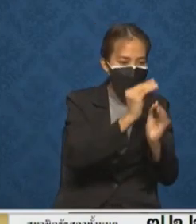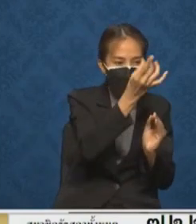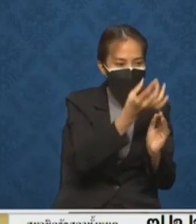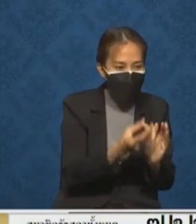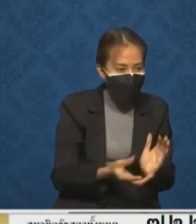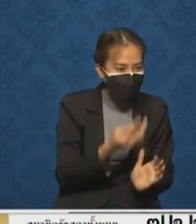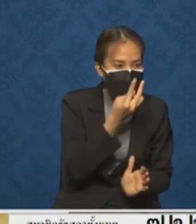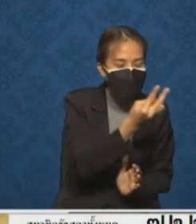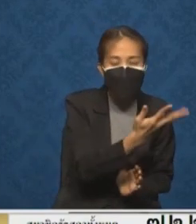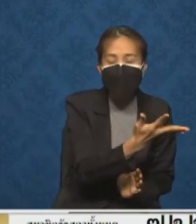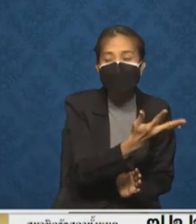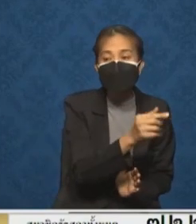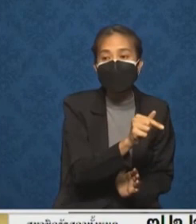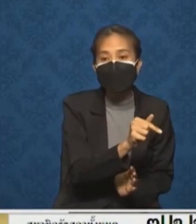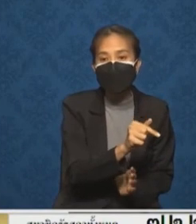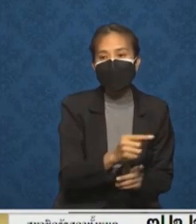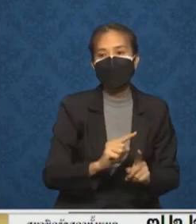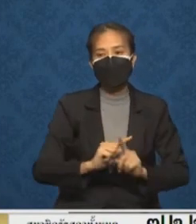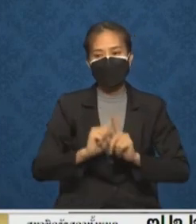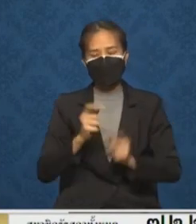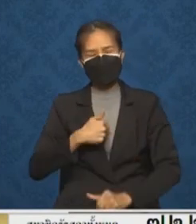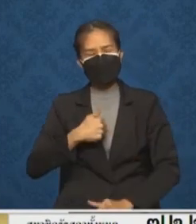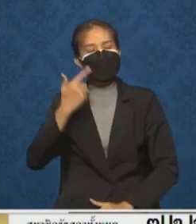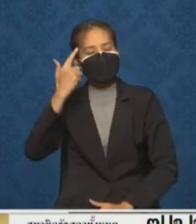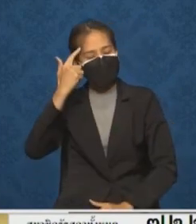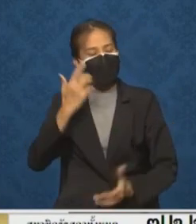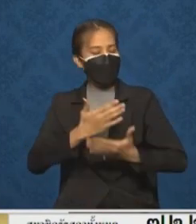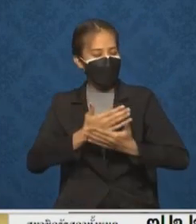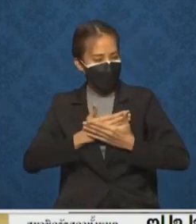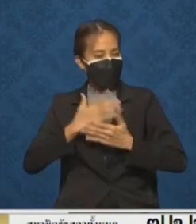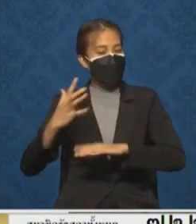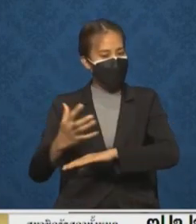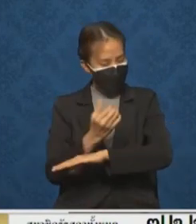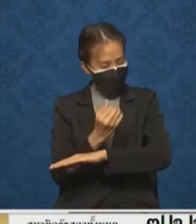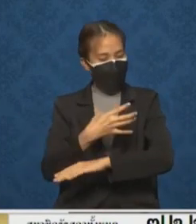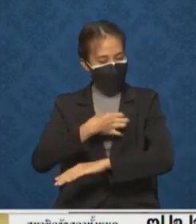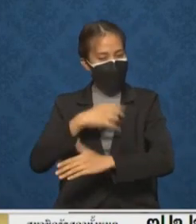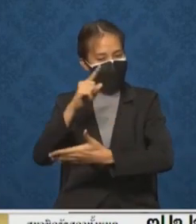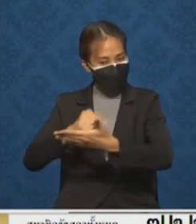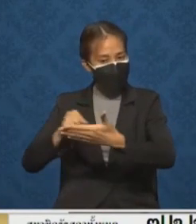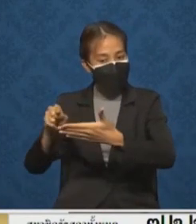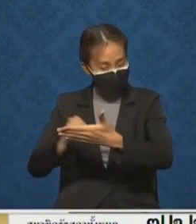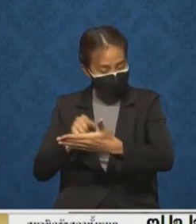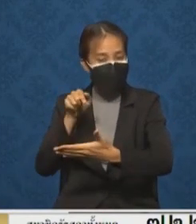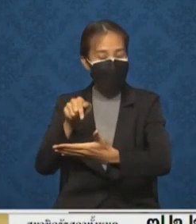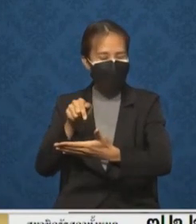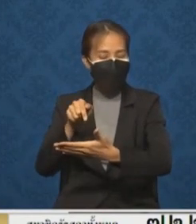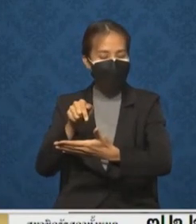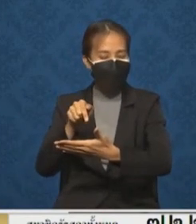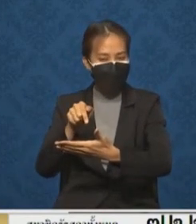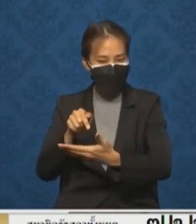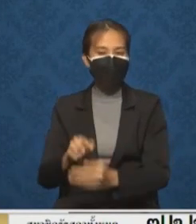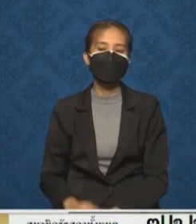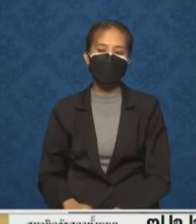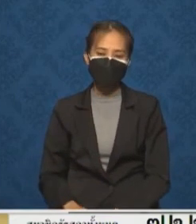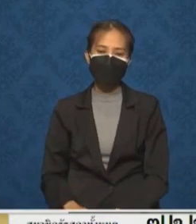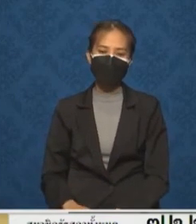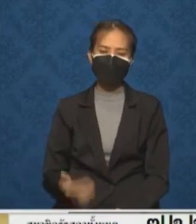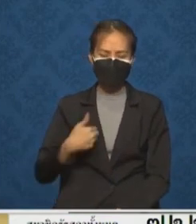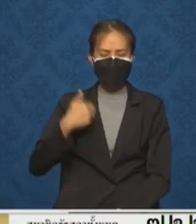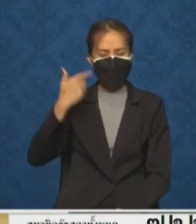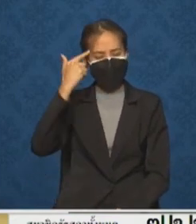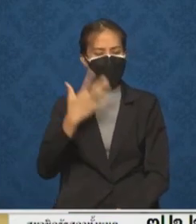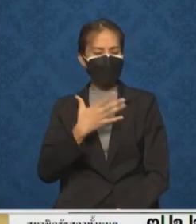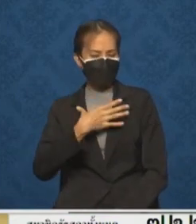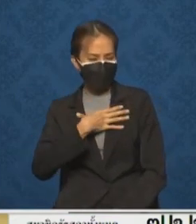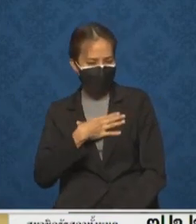นักเพียงแต่ด้วยความรักการเมืองด้วยความเห็นความสำคัญของการเมืองและด้วยความศรัทธาของพรรคการเมืองบางพรรค